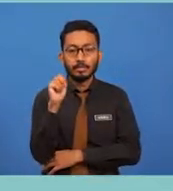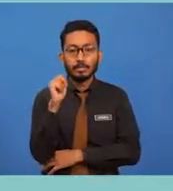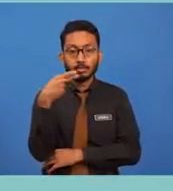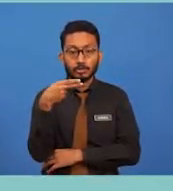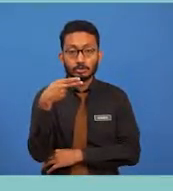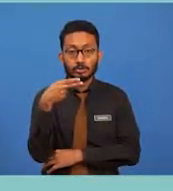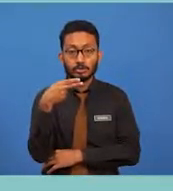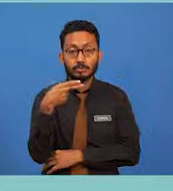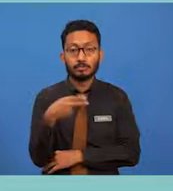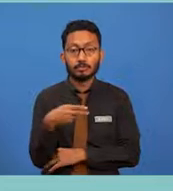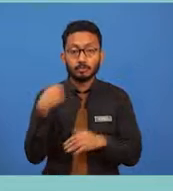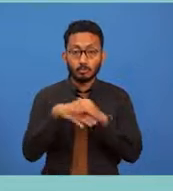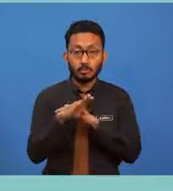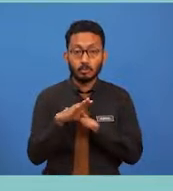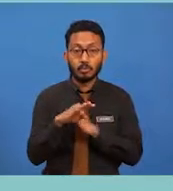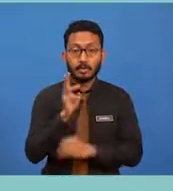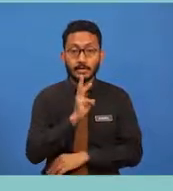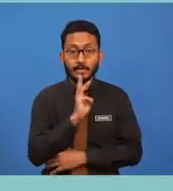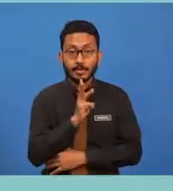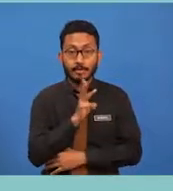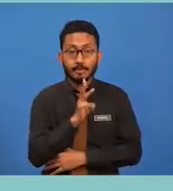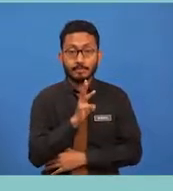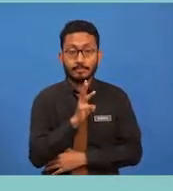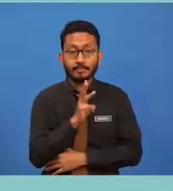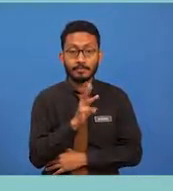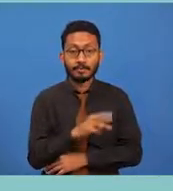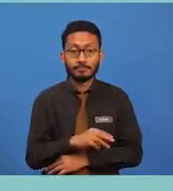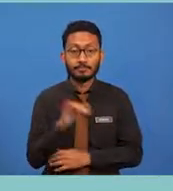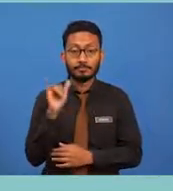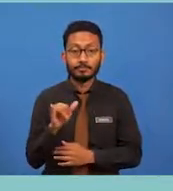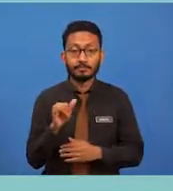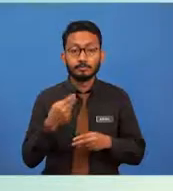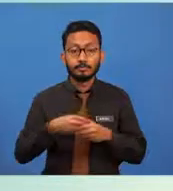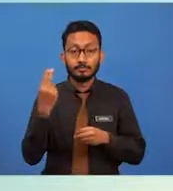hidroksida yang boleh bergerak bebas di dalam air yang dihasilkan.